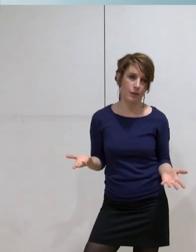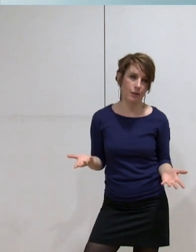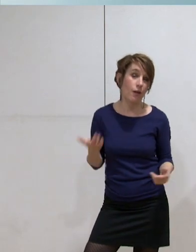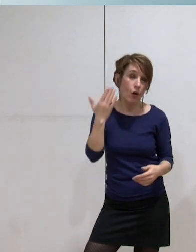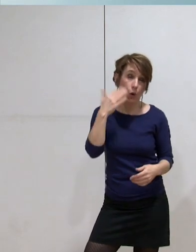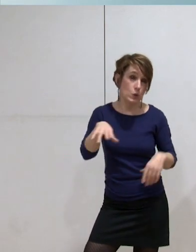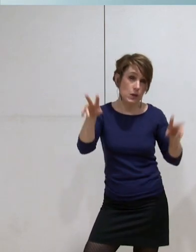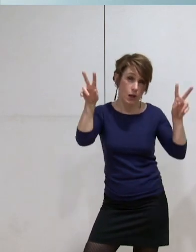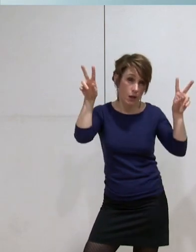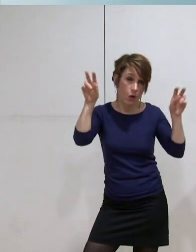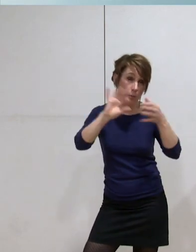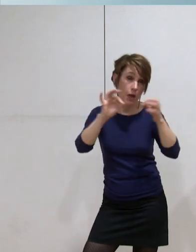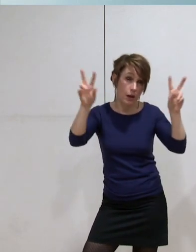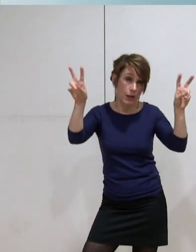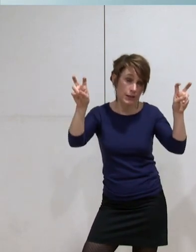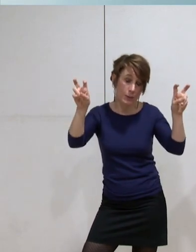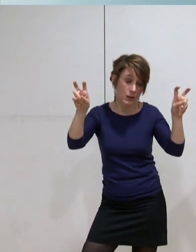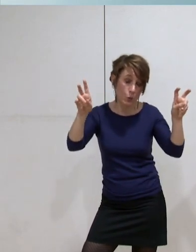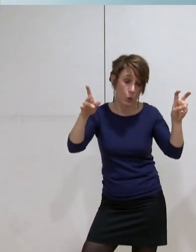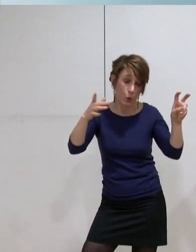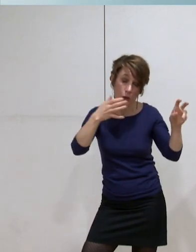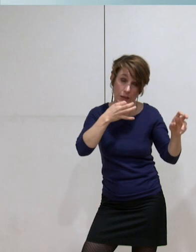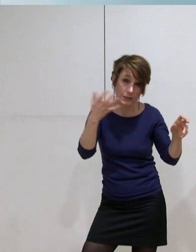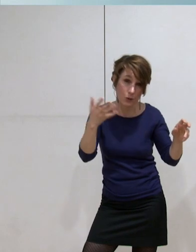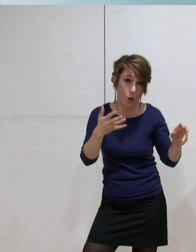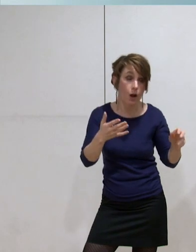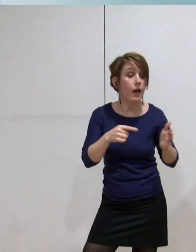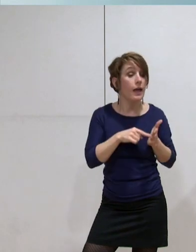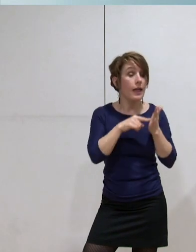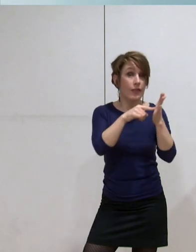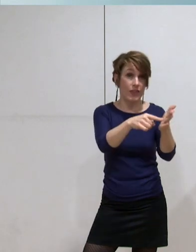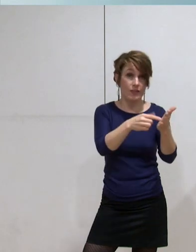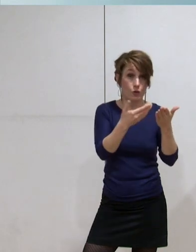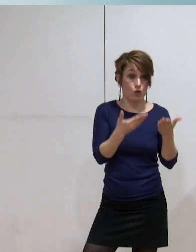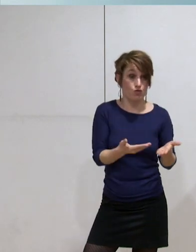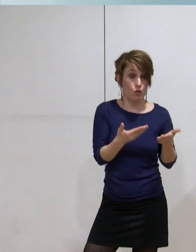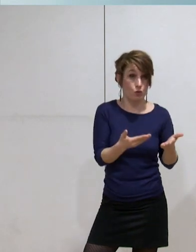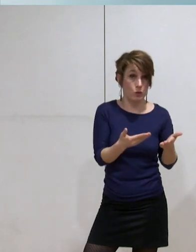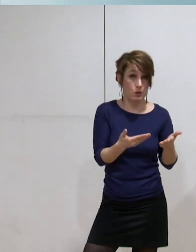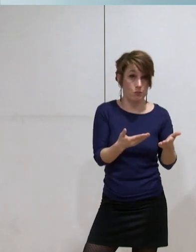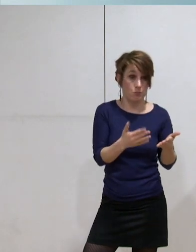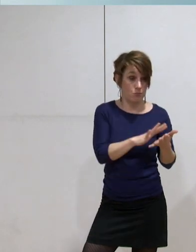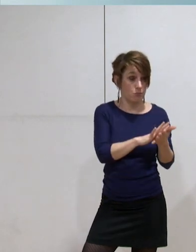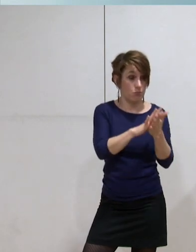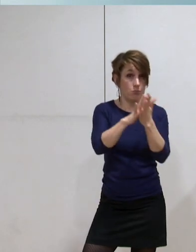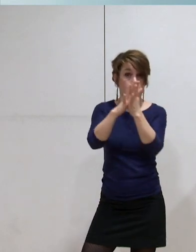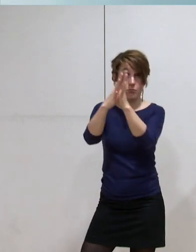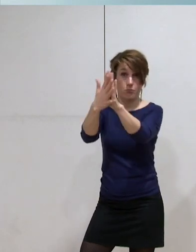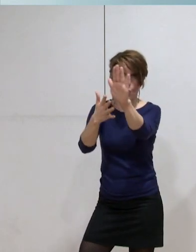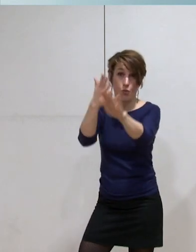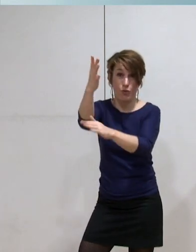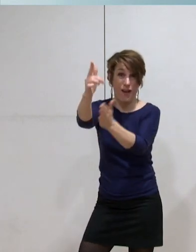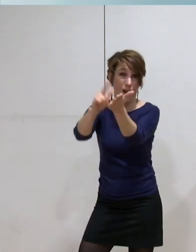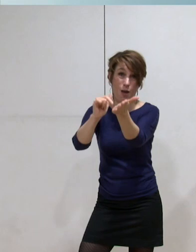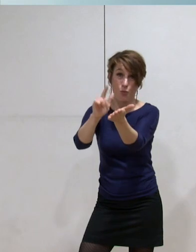le monde qui dit la dette d'aujourd'hui ce sont les impôts de